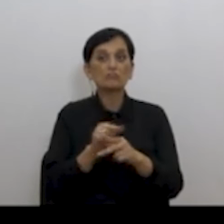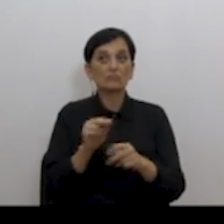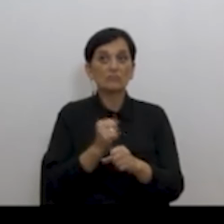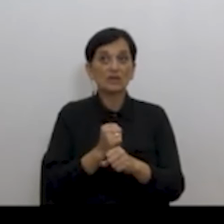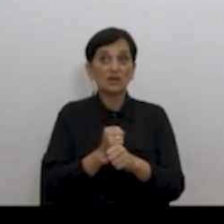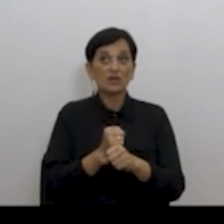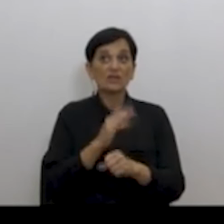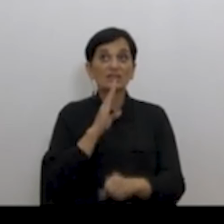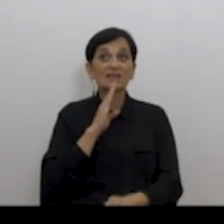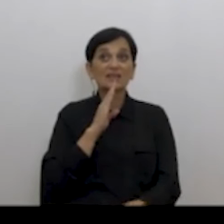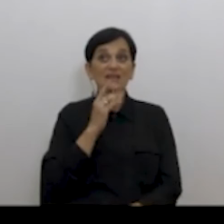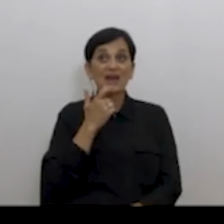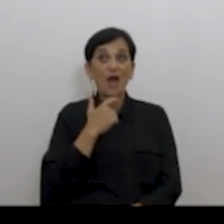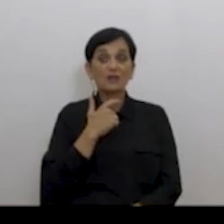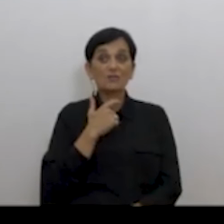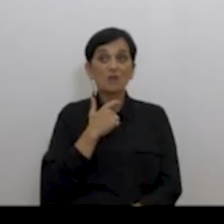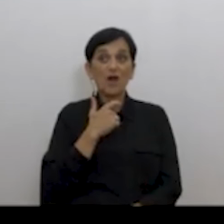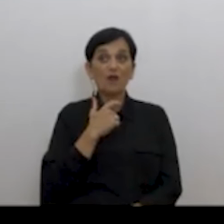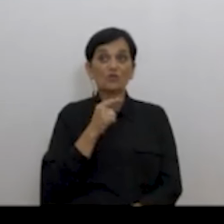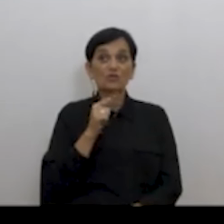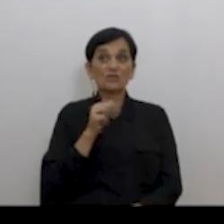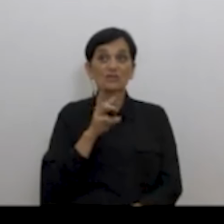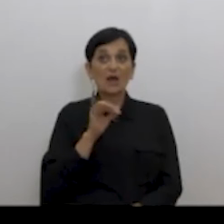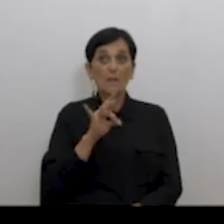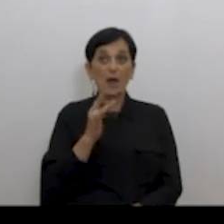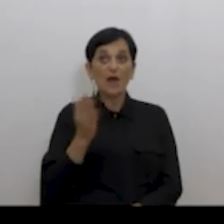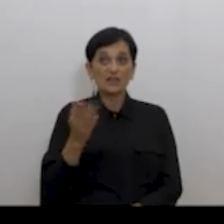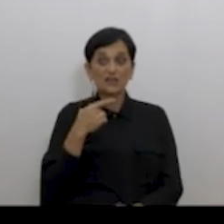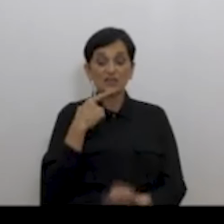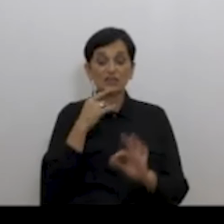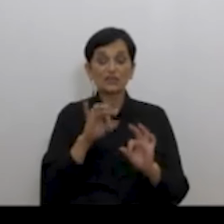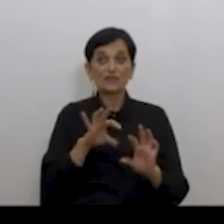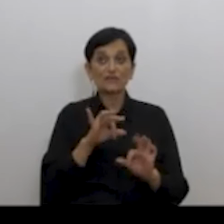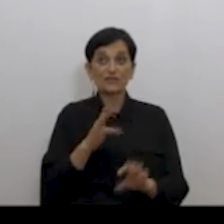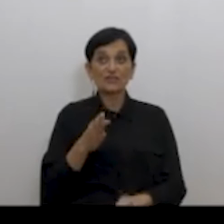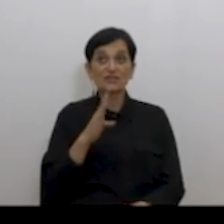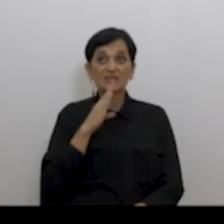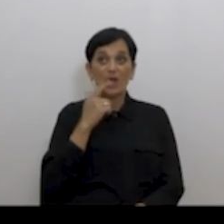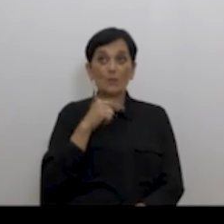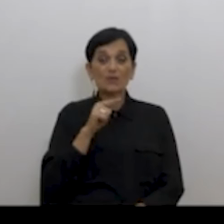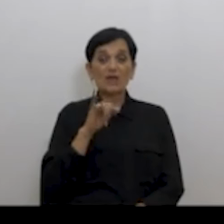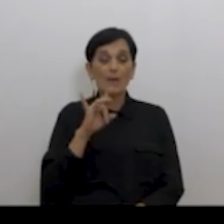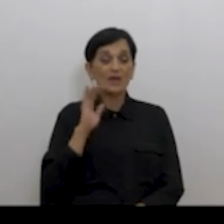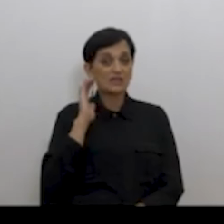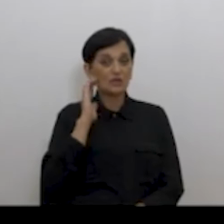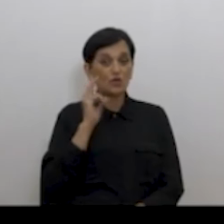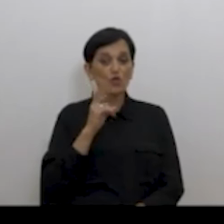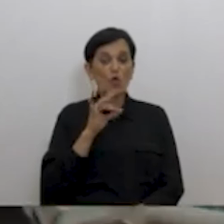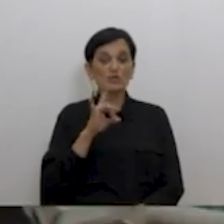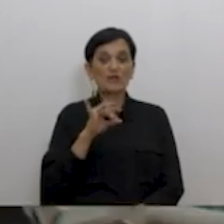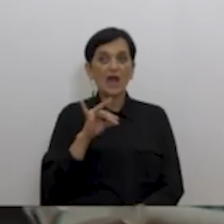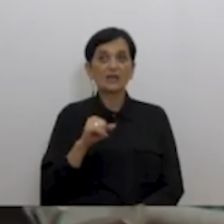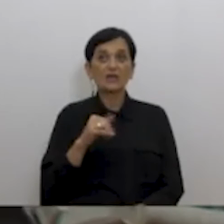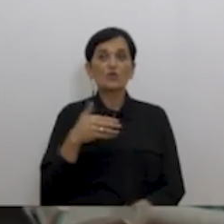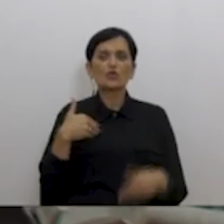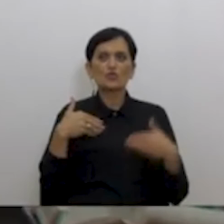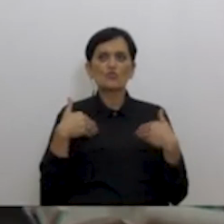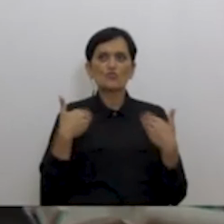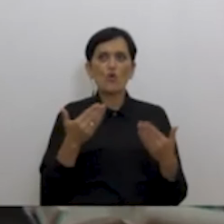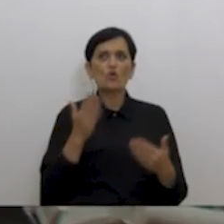აი ქალბატონი თამარი იტყვის ამას. ქალბატონ თამარი გისურ გორძალე, თამარ გორძალე.